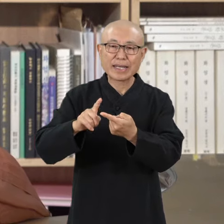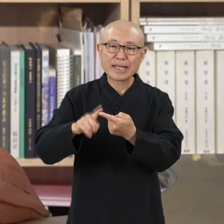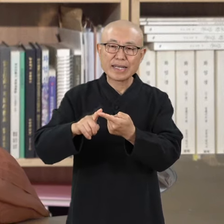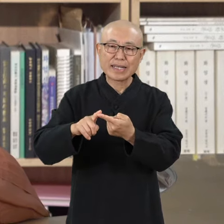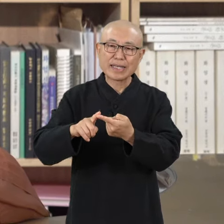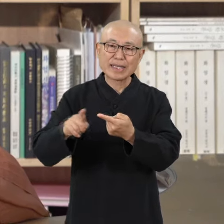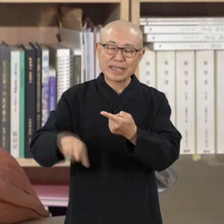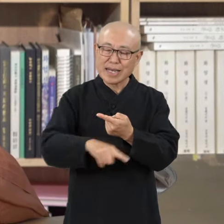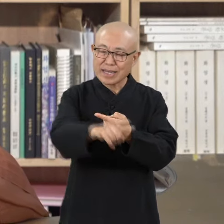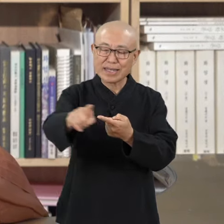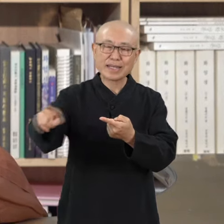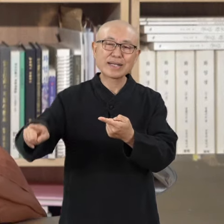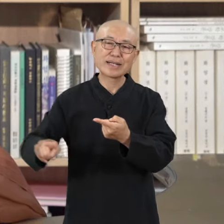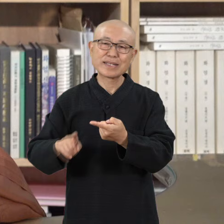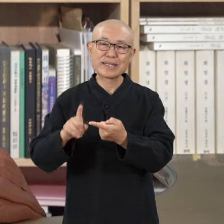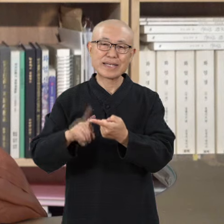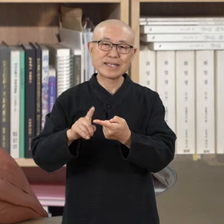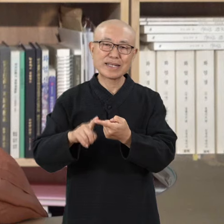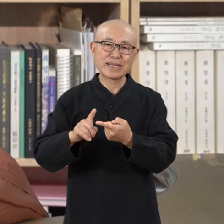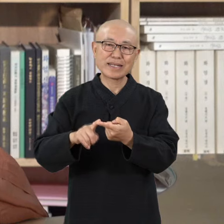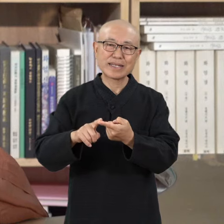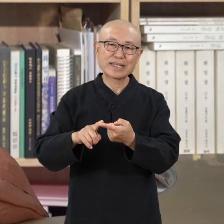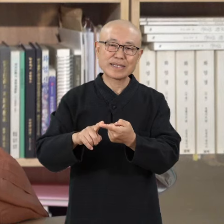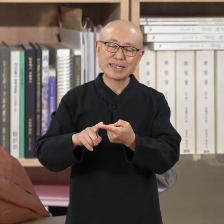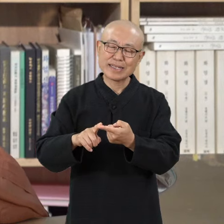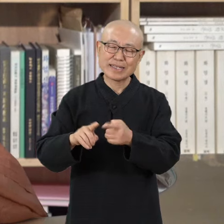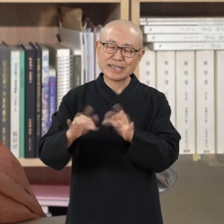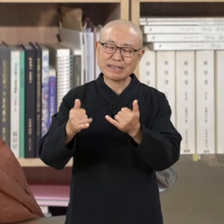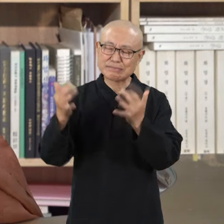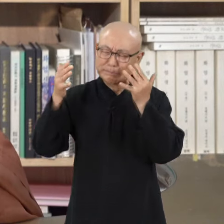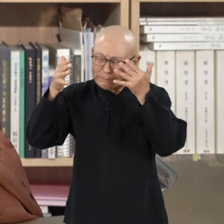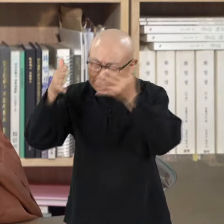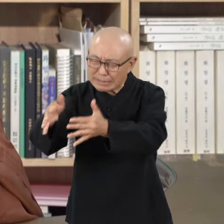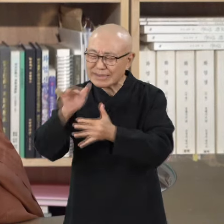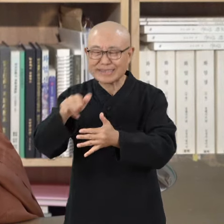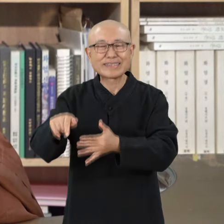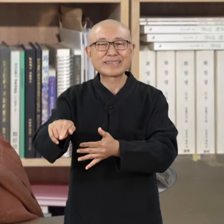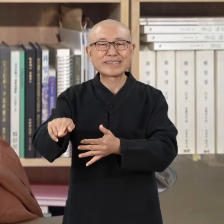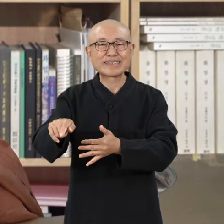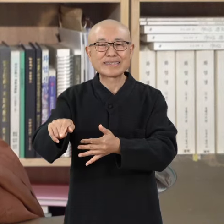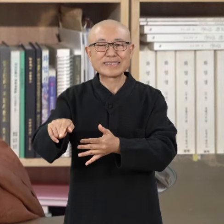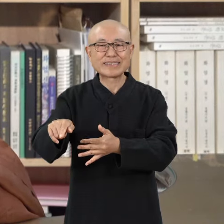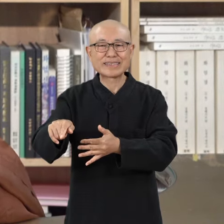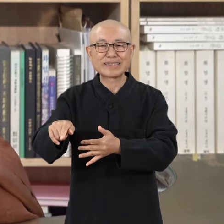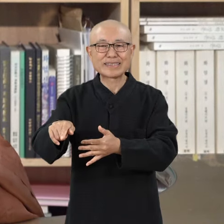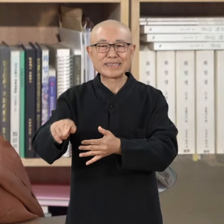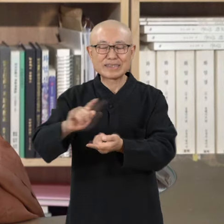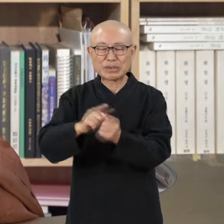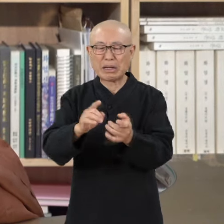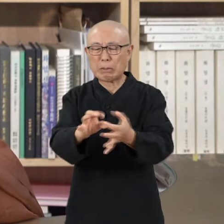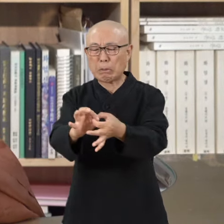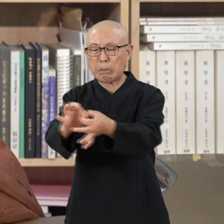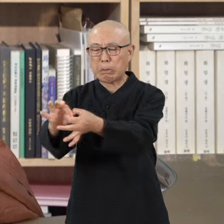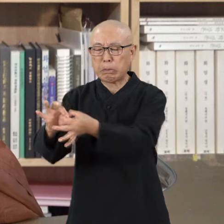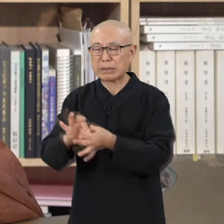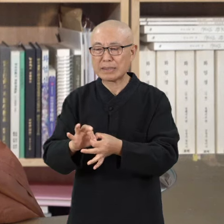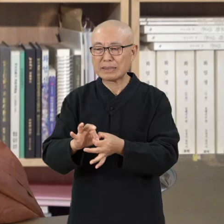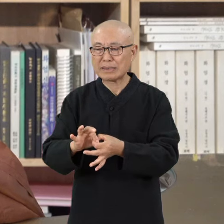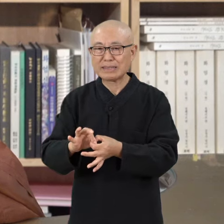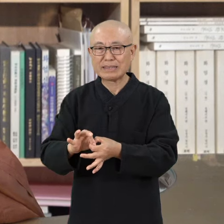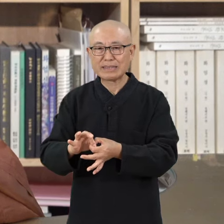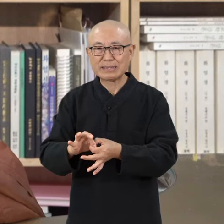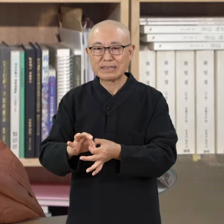모든 것을 쏟아붓고 있어요. 그러니까 이게 연기로 연동이 돼서 저쪽이 그러는데 우리도